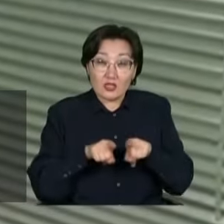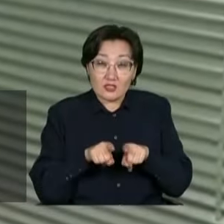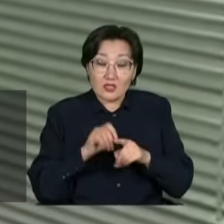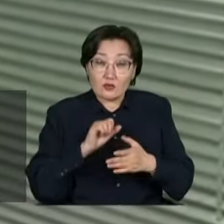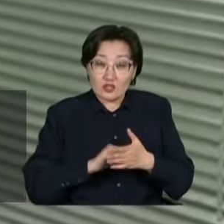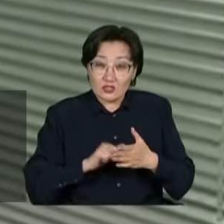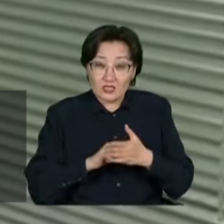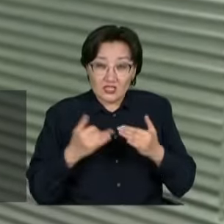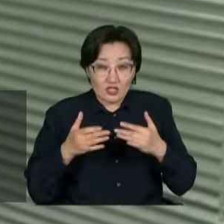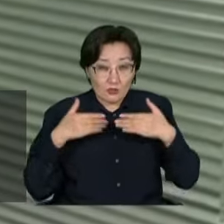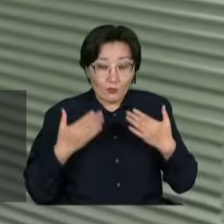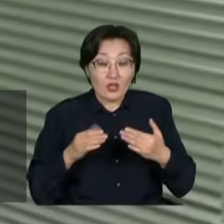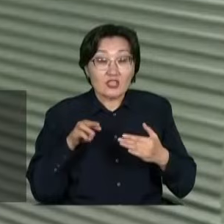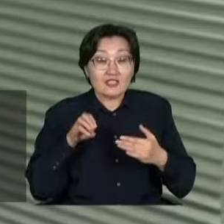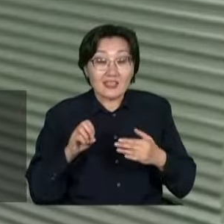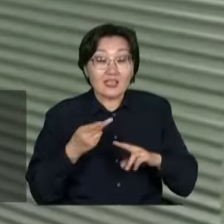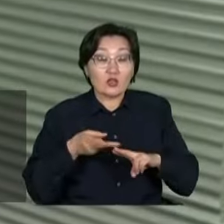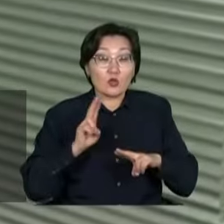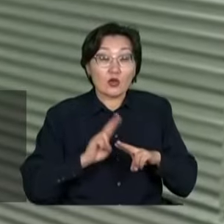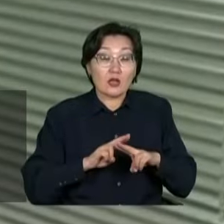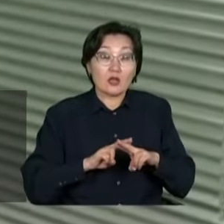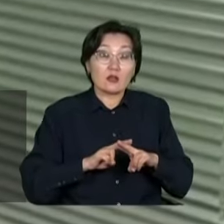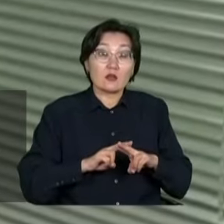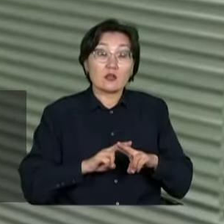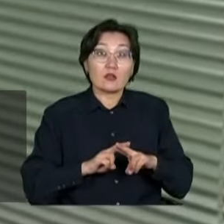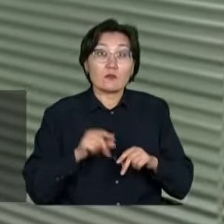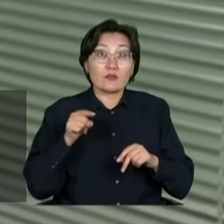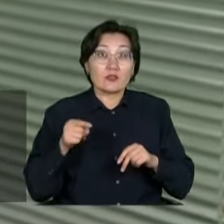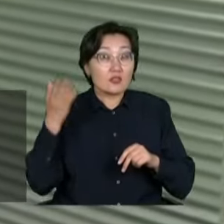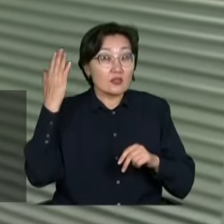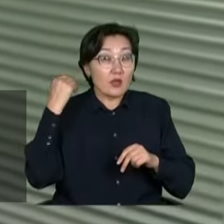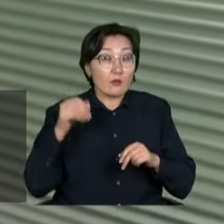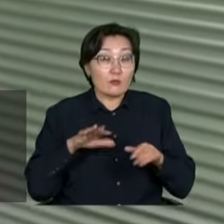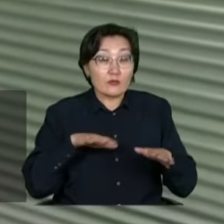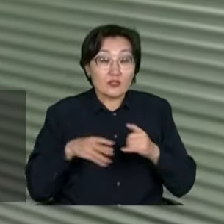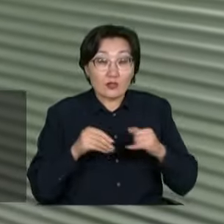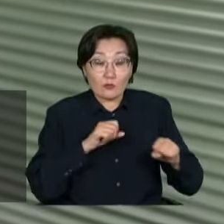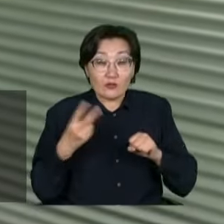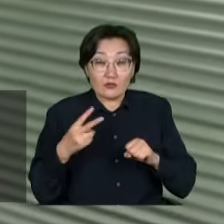сейчас нет. А те, которые вот того